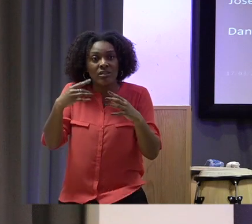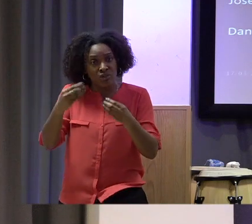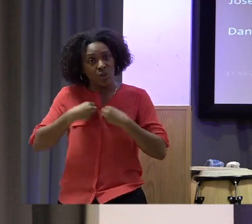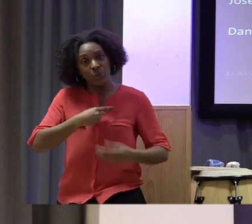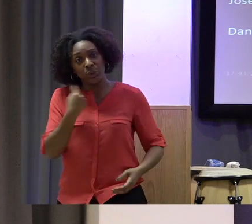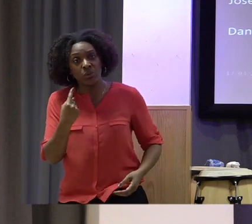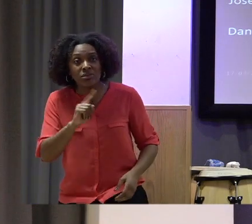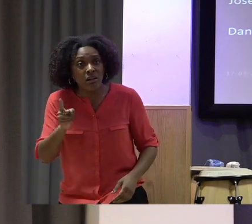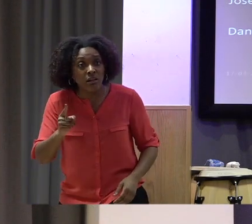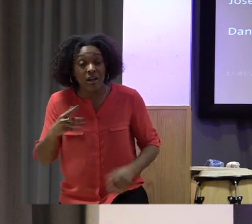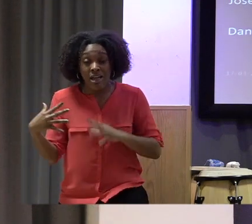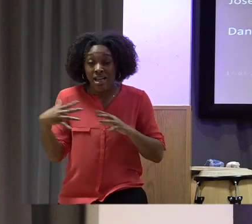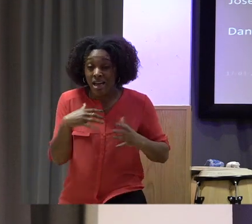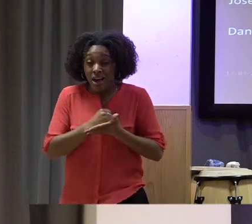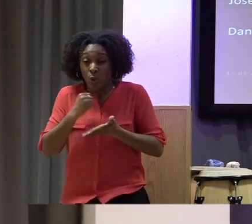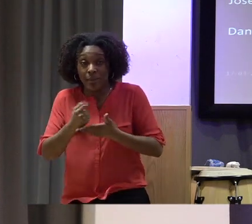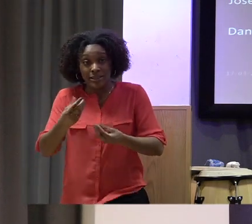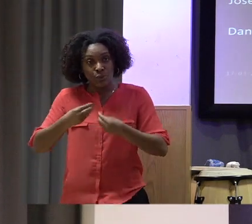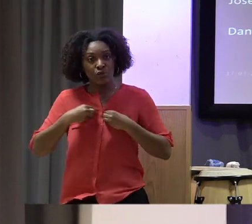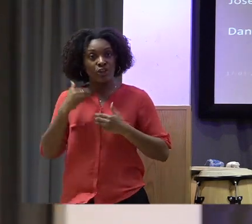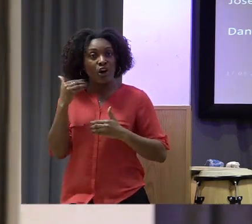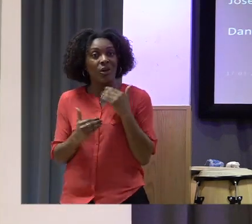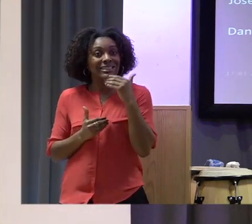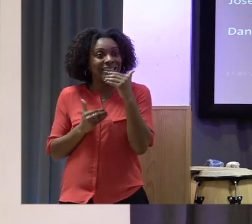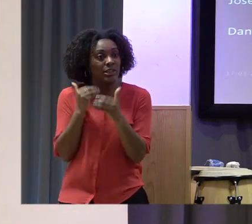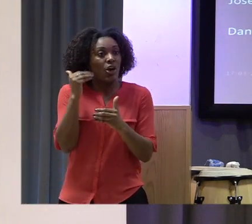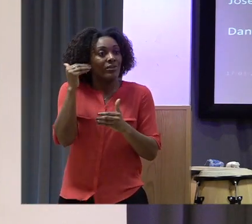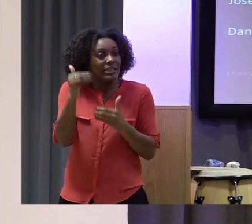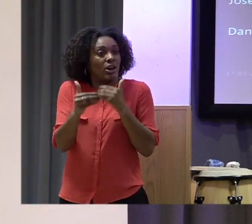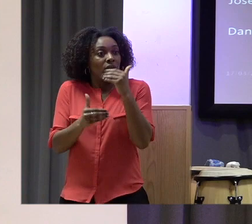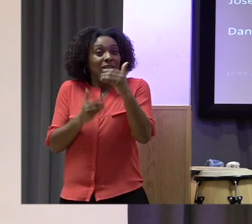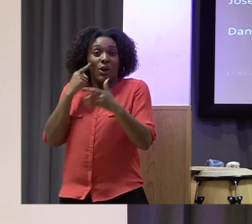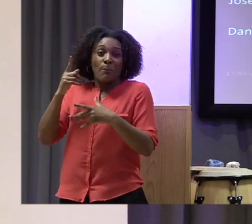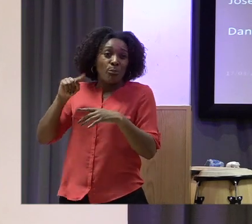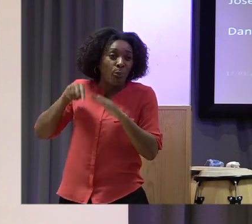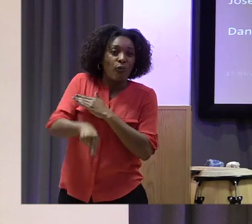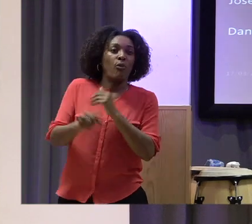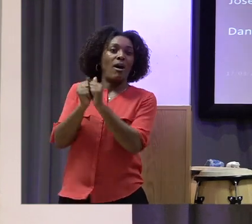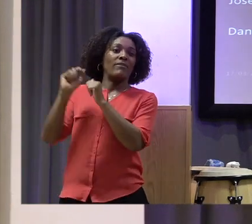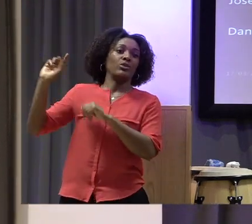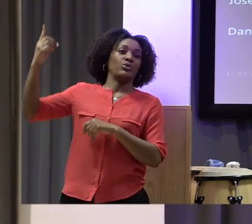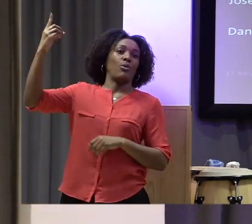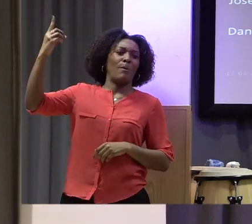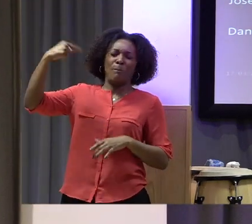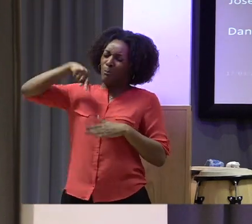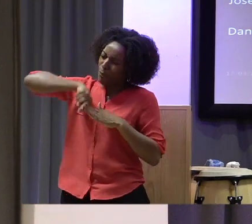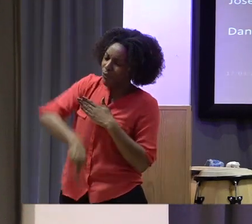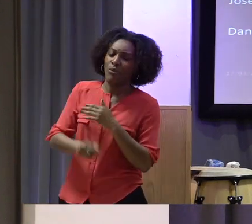tuer. Ce n'est pas de nous tuer. C'est qu'on aille plus loin avec Dieu.